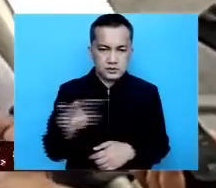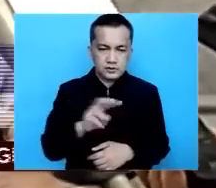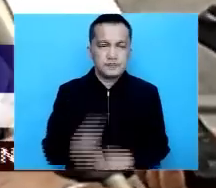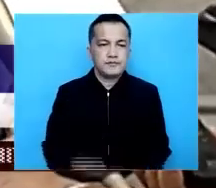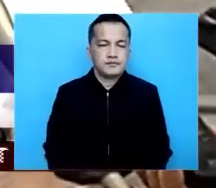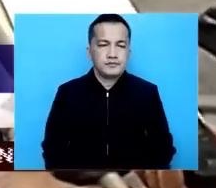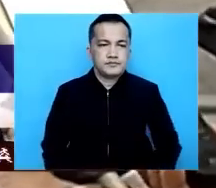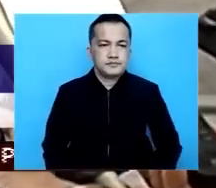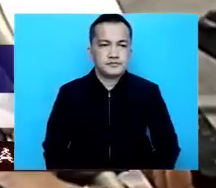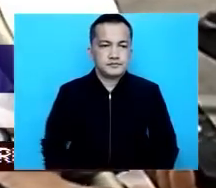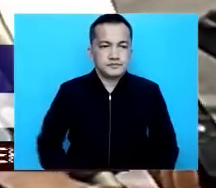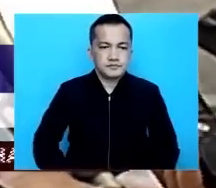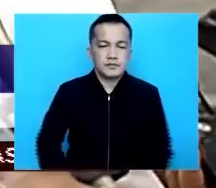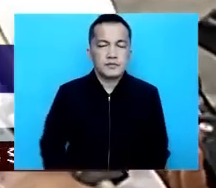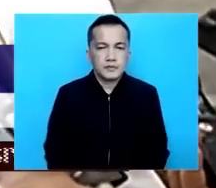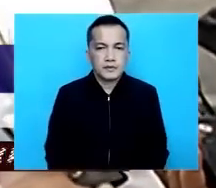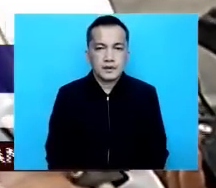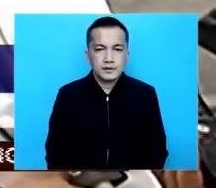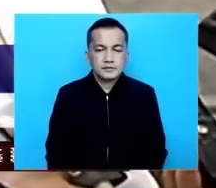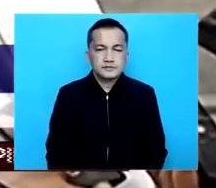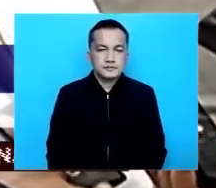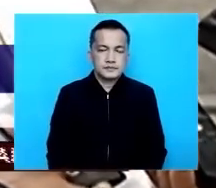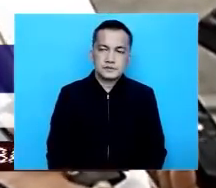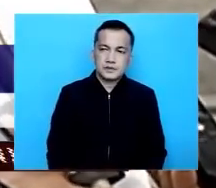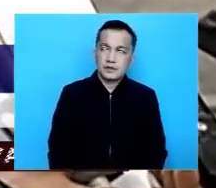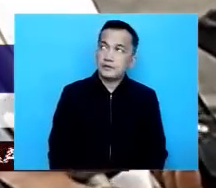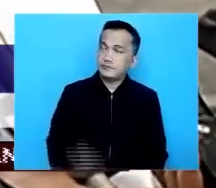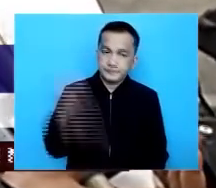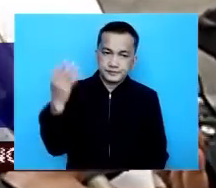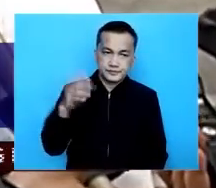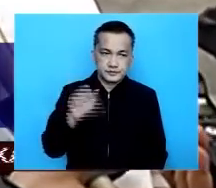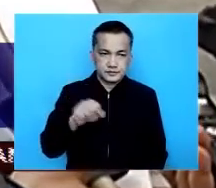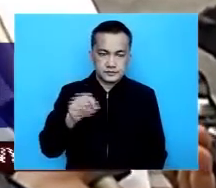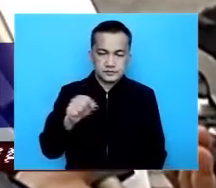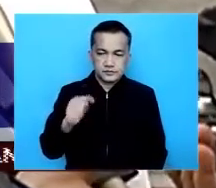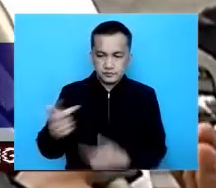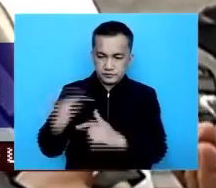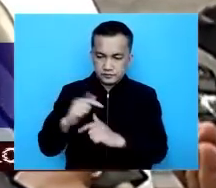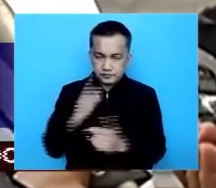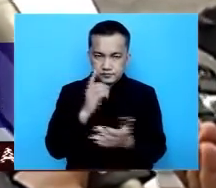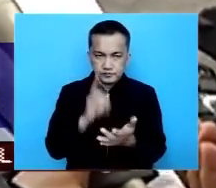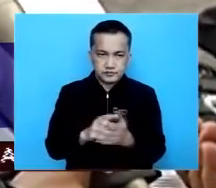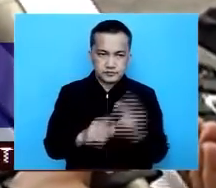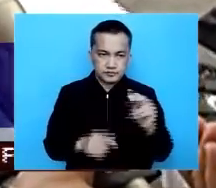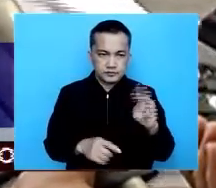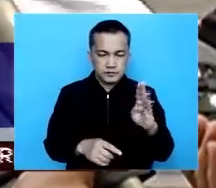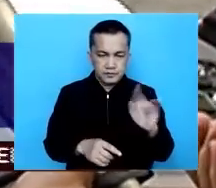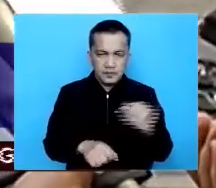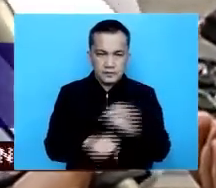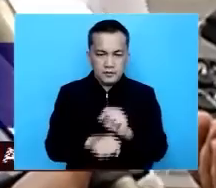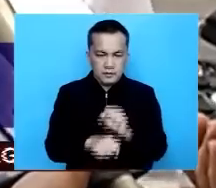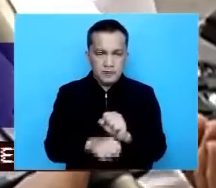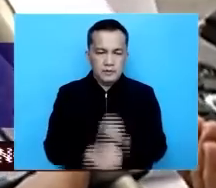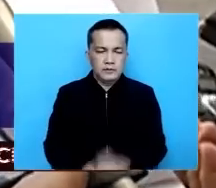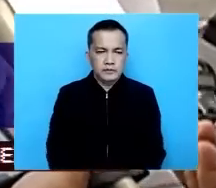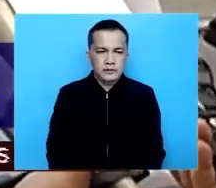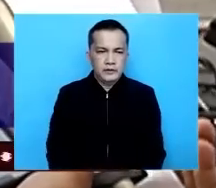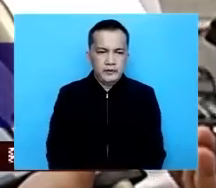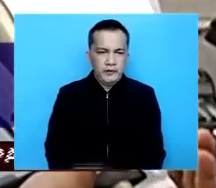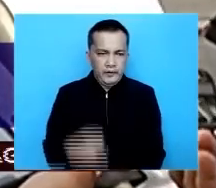August 2022. Yes, I told you all that already. There's a turnover of documents to be. And the NBI is working on this in these cases.